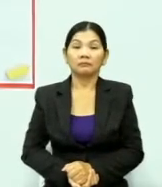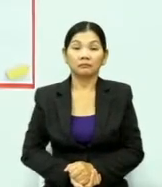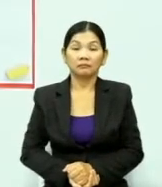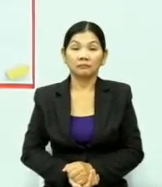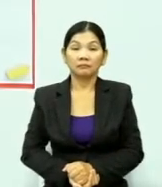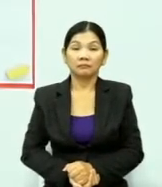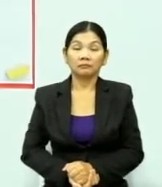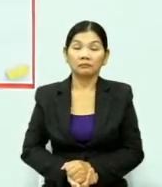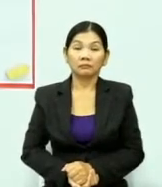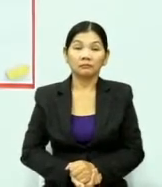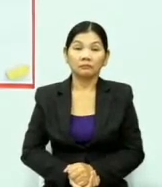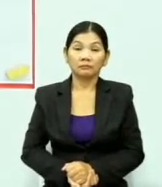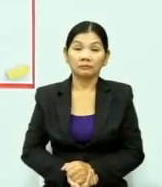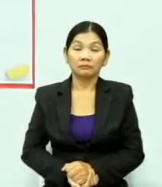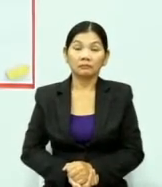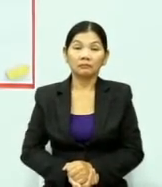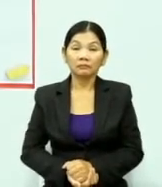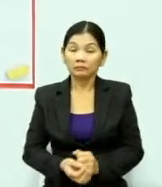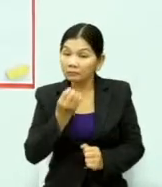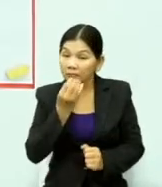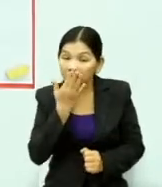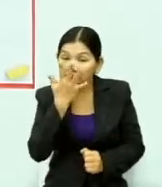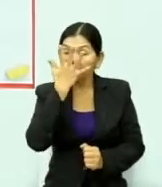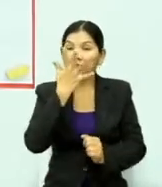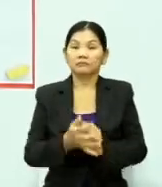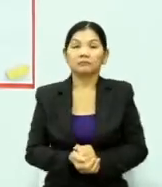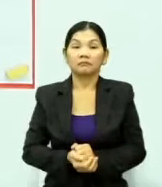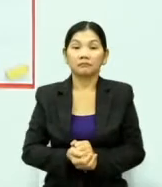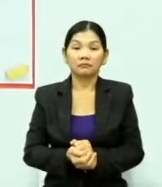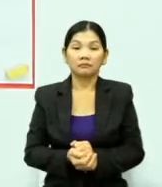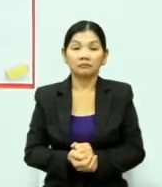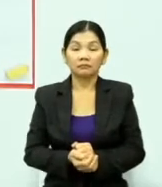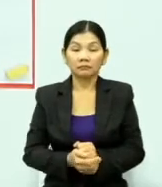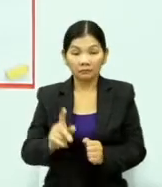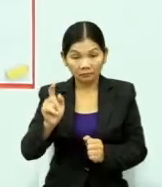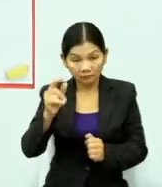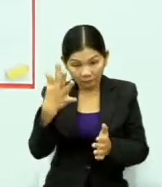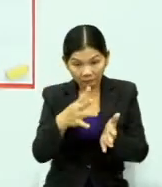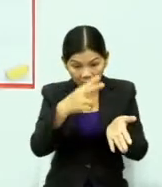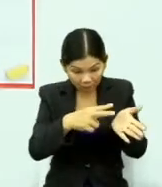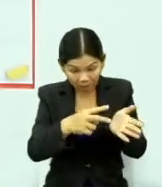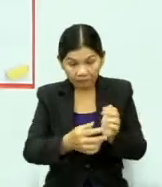Chà cứ rụt. Rụt cả. Chà ní rụt ế kì con.